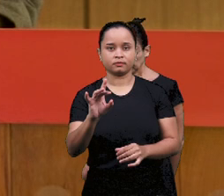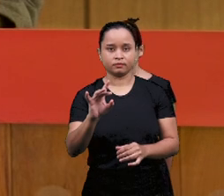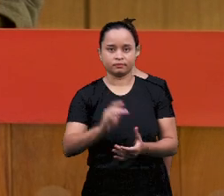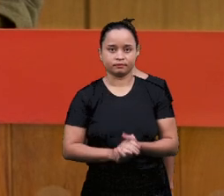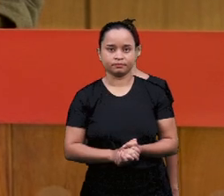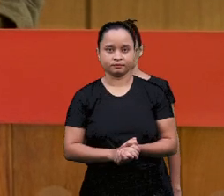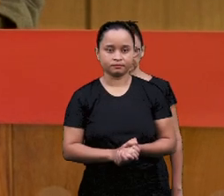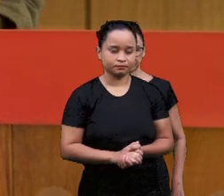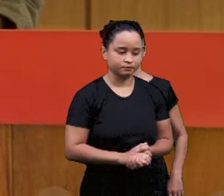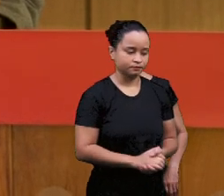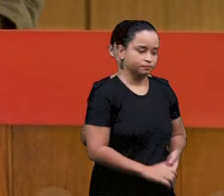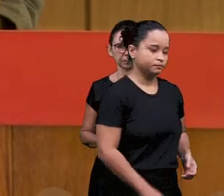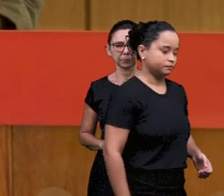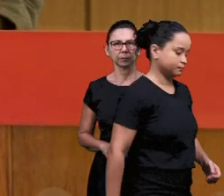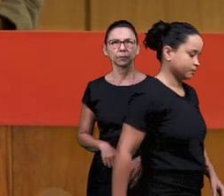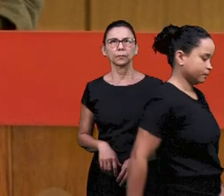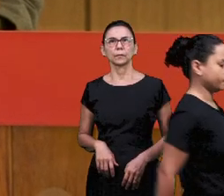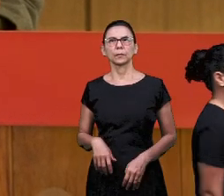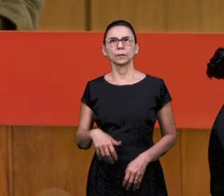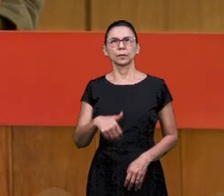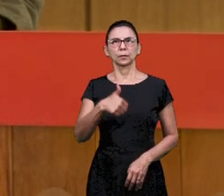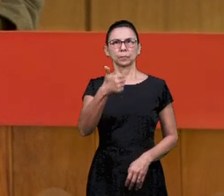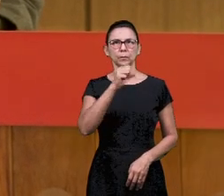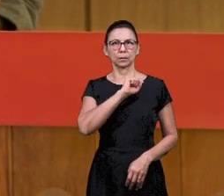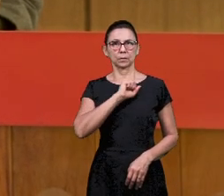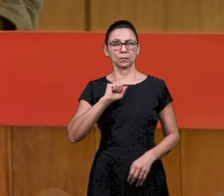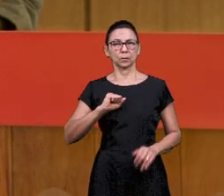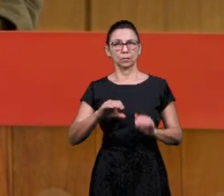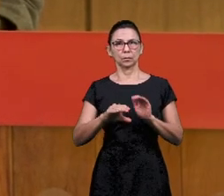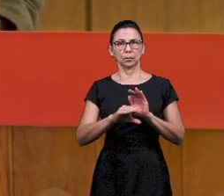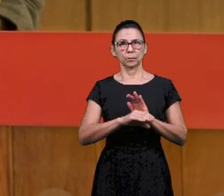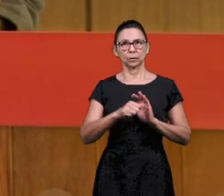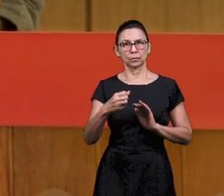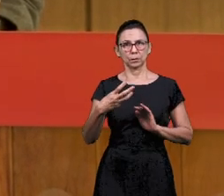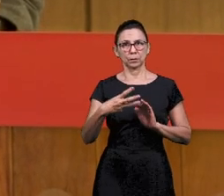en 1 Samuel 13, 11, Saül dit